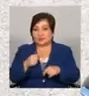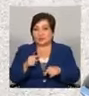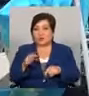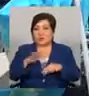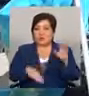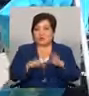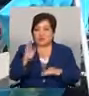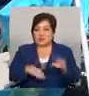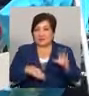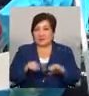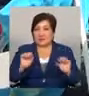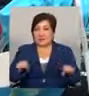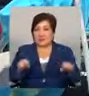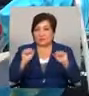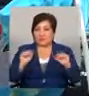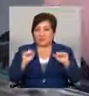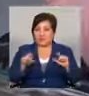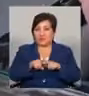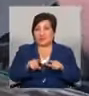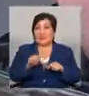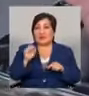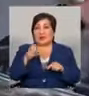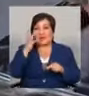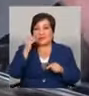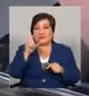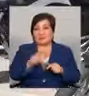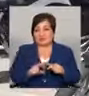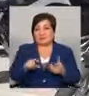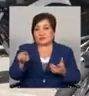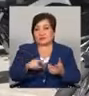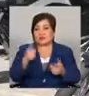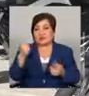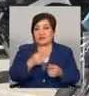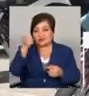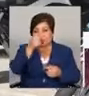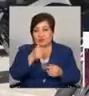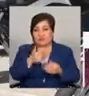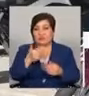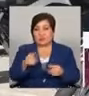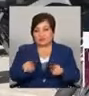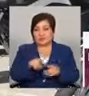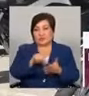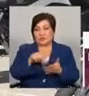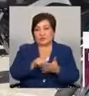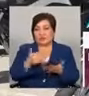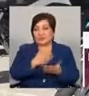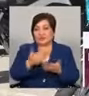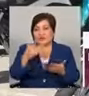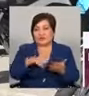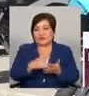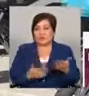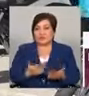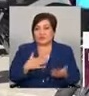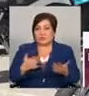40 жастағы алматылық Роман мұндай іс-шараға алдыңғы жылдары да қатысыпты. Біз қала тұрғындарына өзіміздің патриот екенімізді,